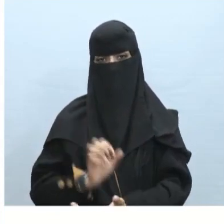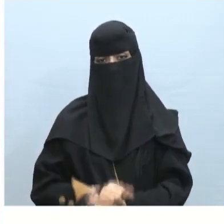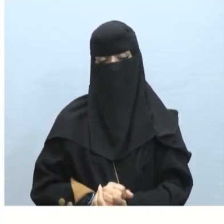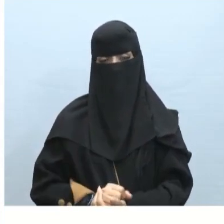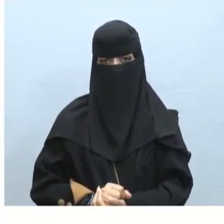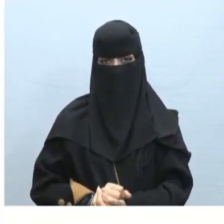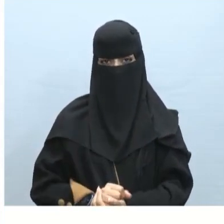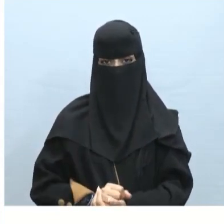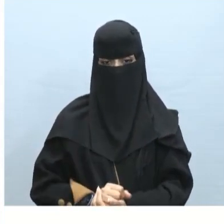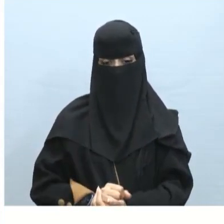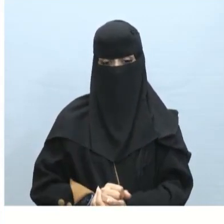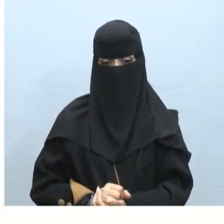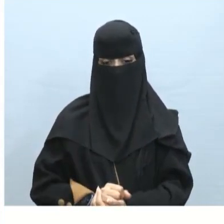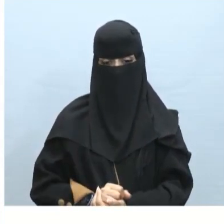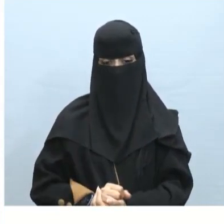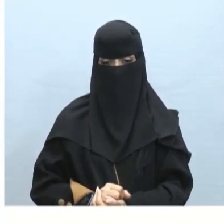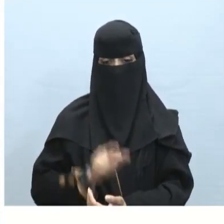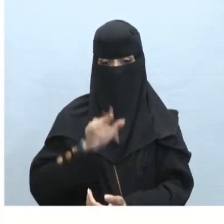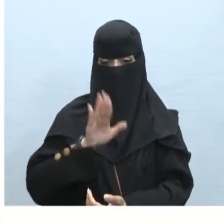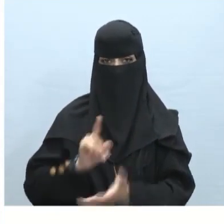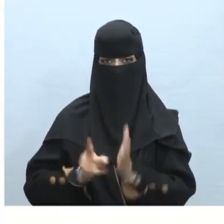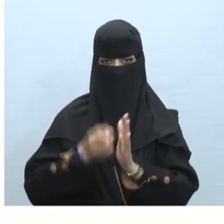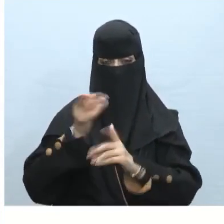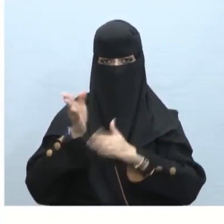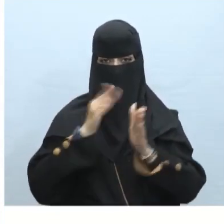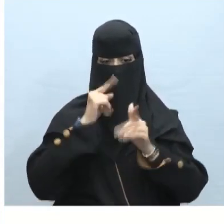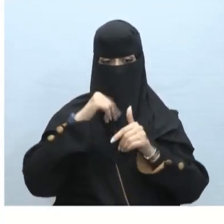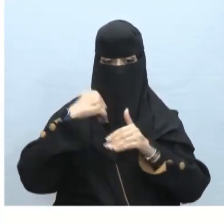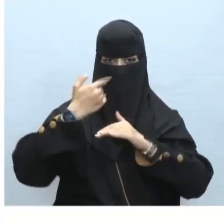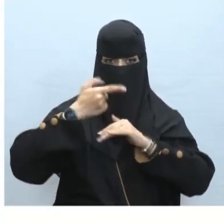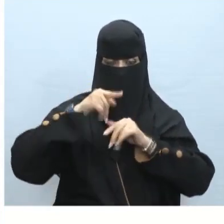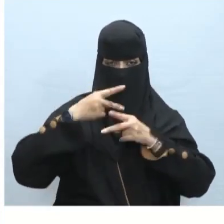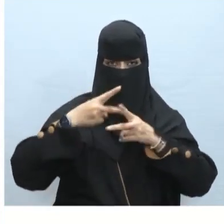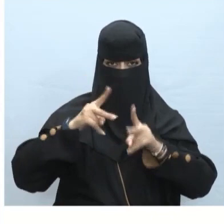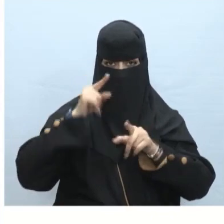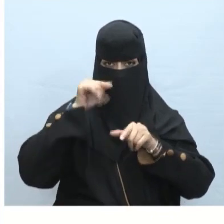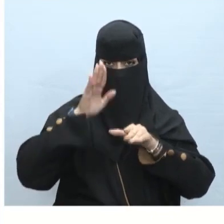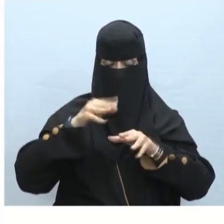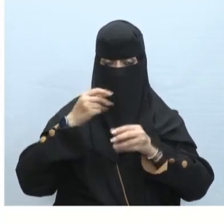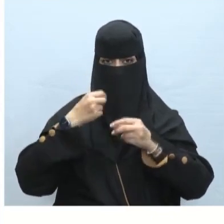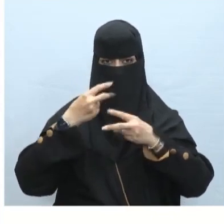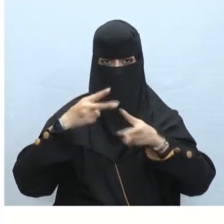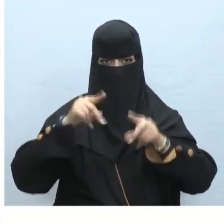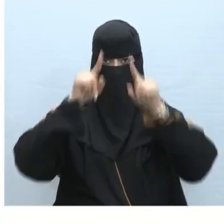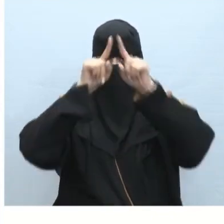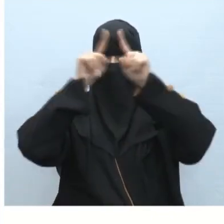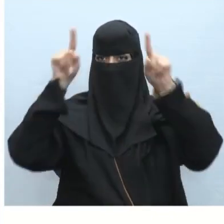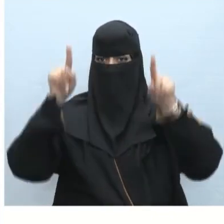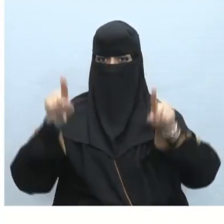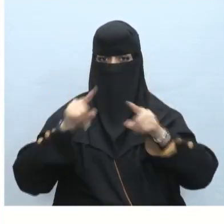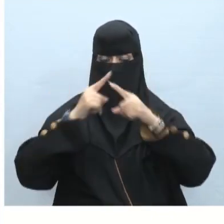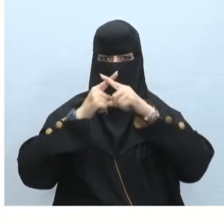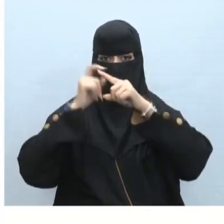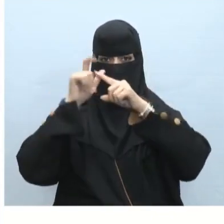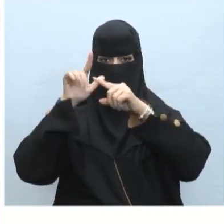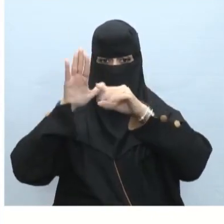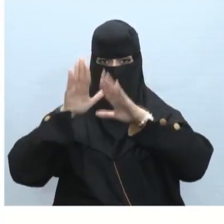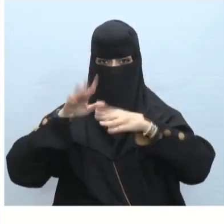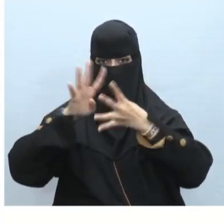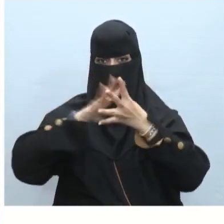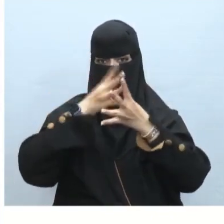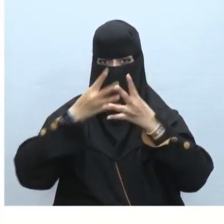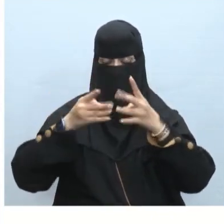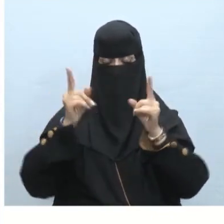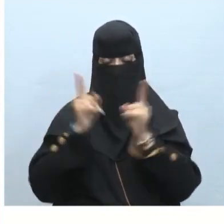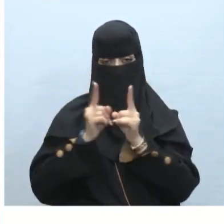ادراجه الى الشريحه بعد الضغط على موافق سيتم فتح ورقه عمل اكسل بجدول